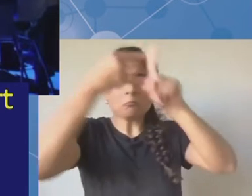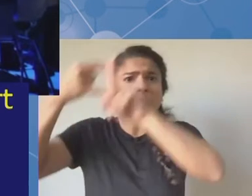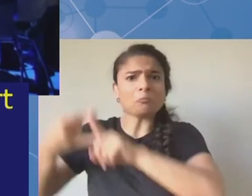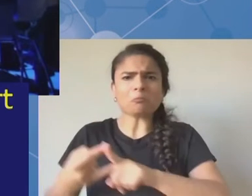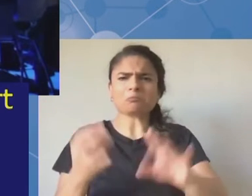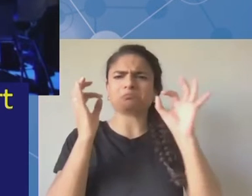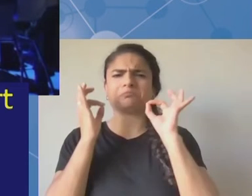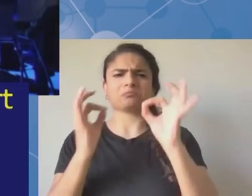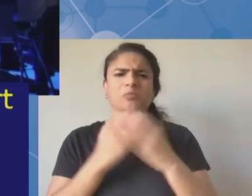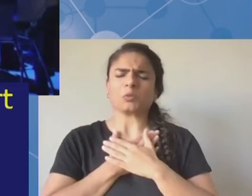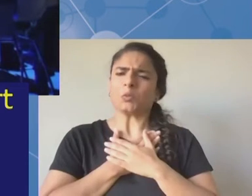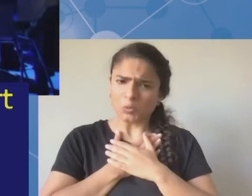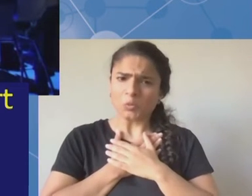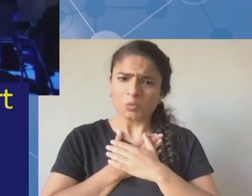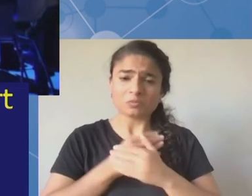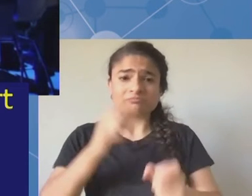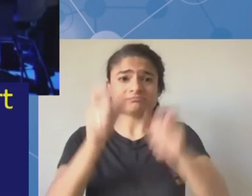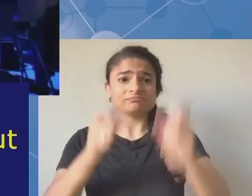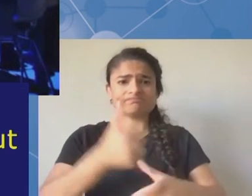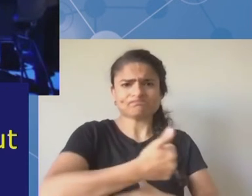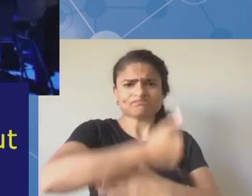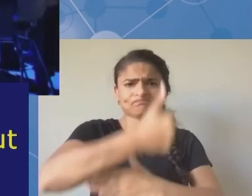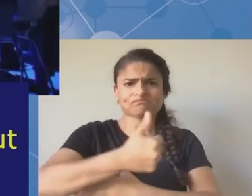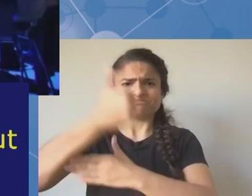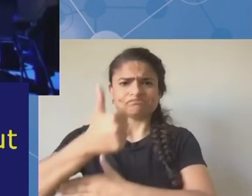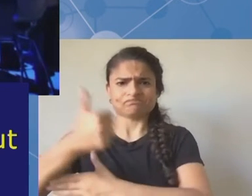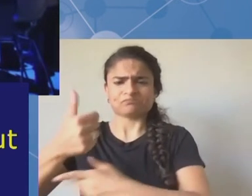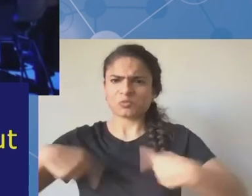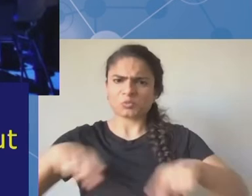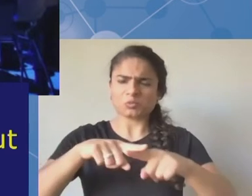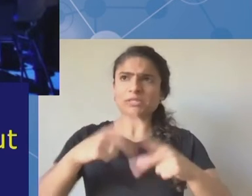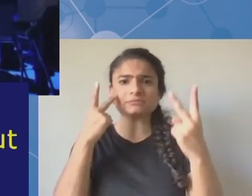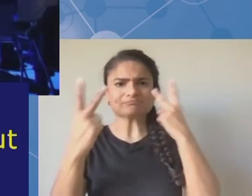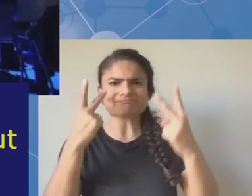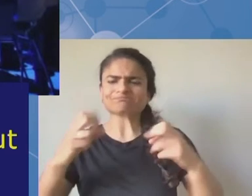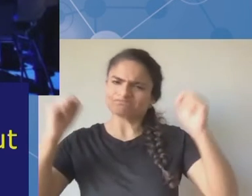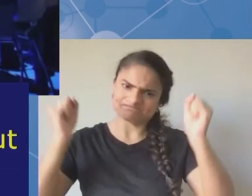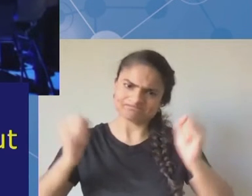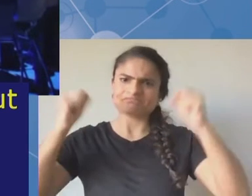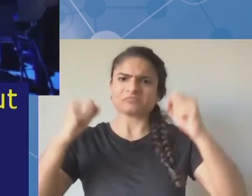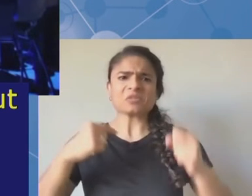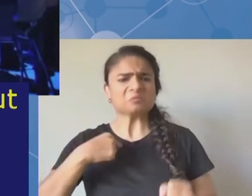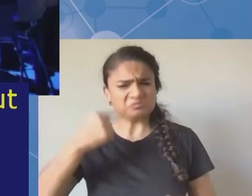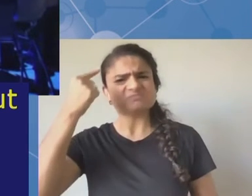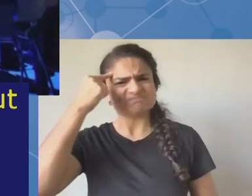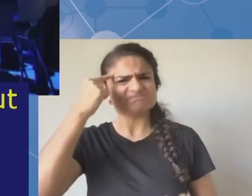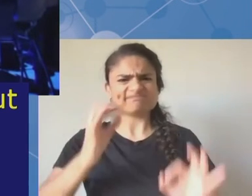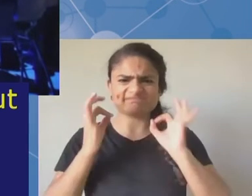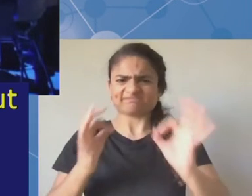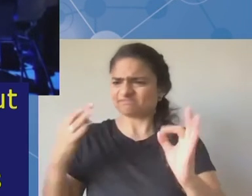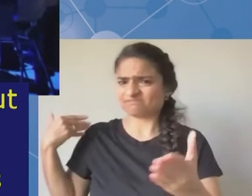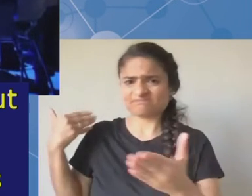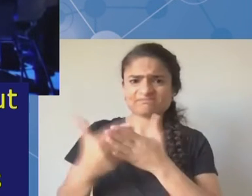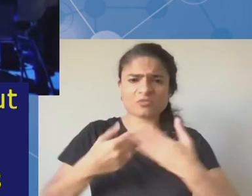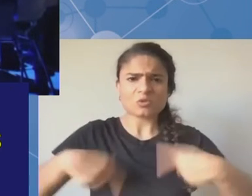Некоторые подключались к нам в удаленном режиме, и это вообще было невероятно, что в такой гибридной форме нам удалось